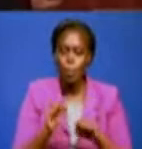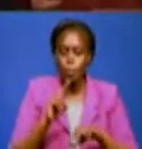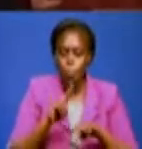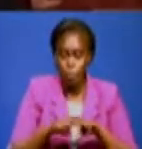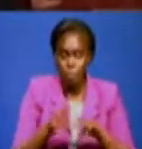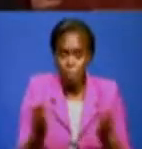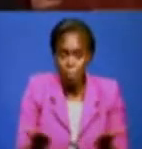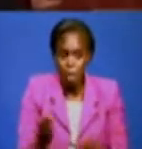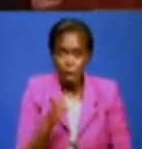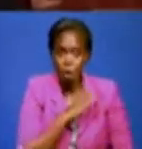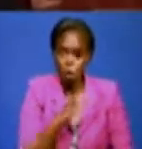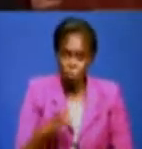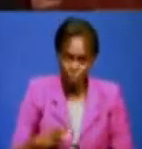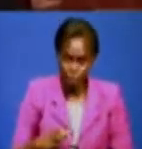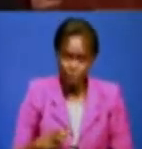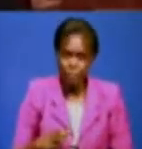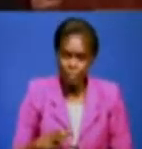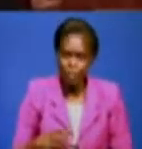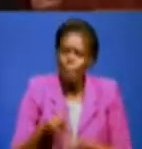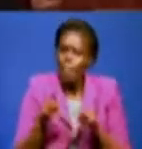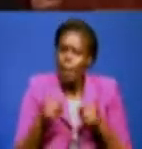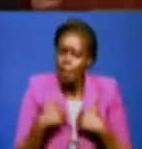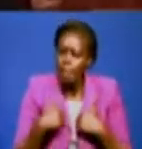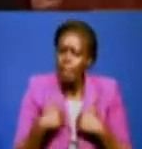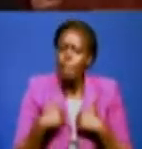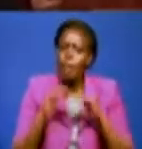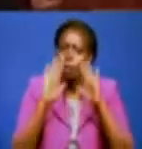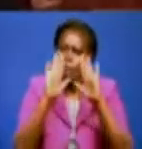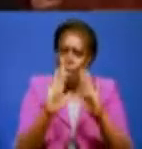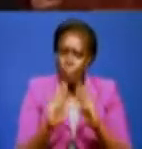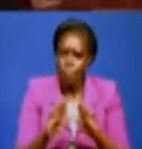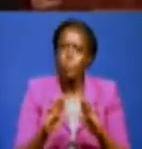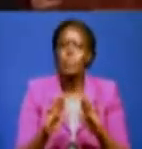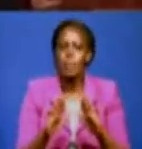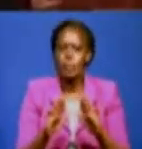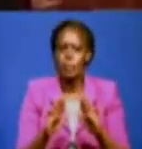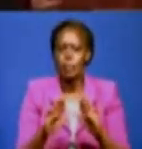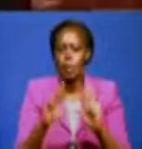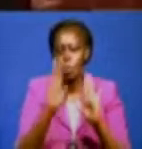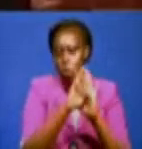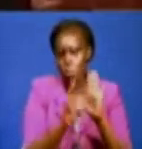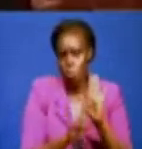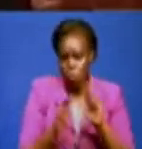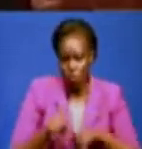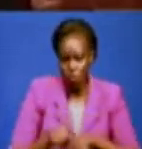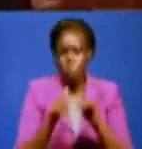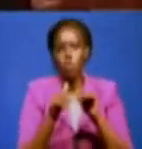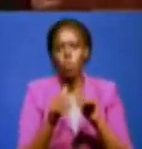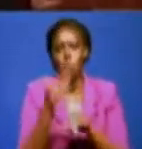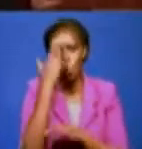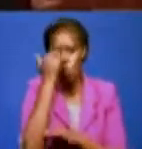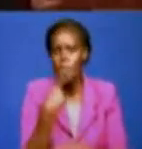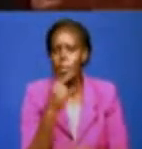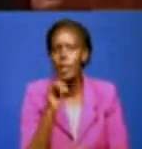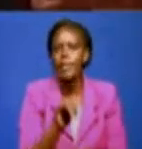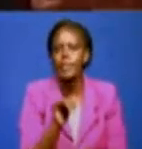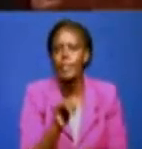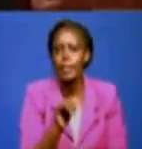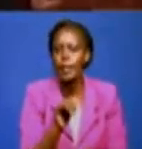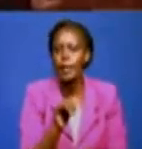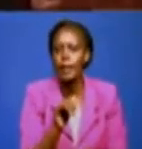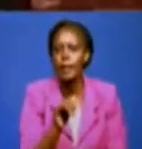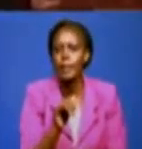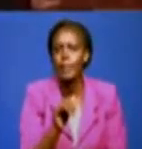kamati, lakini kuna sababu zake muhimu ndani ya sheria. Ni kwa sababu gani tunasema ya kwamba watu wakiwa